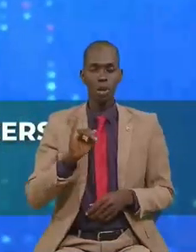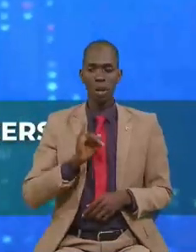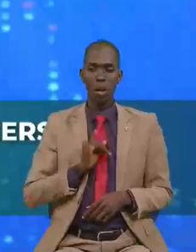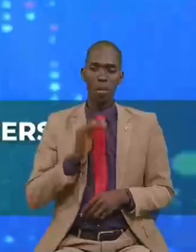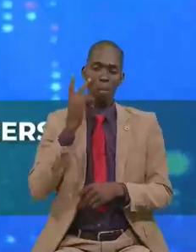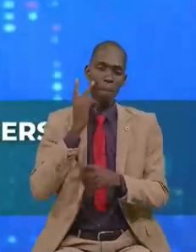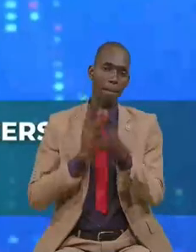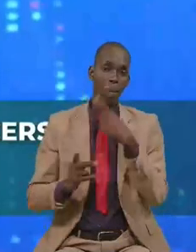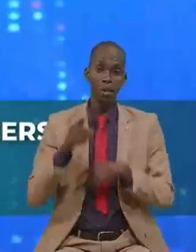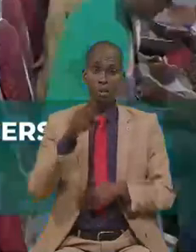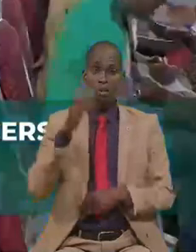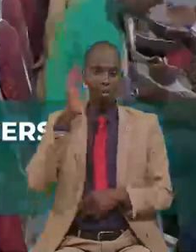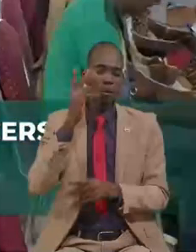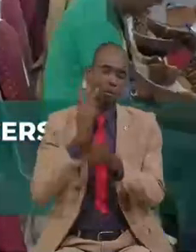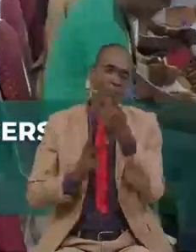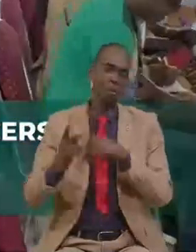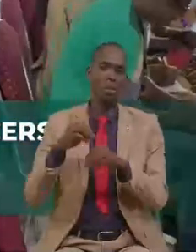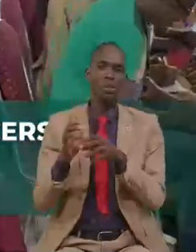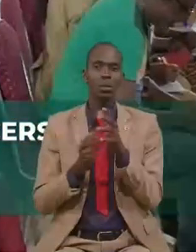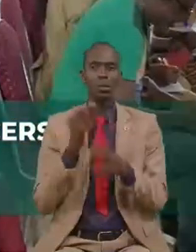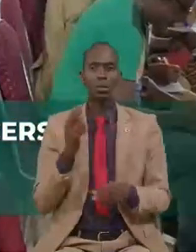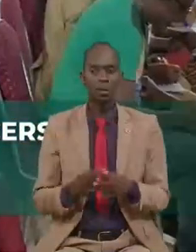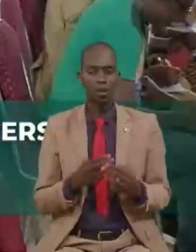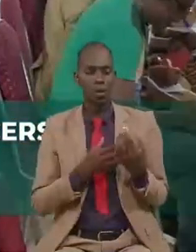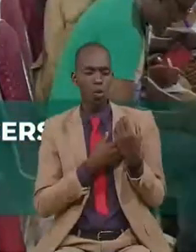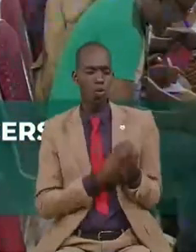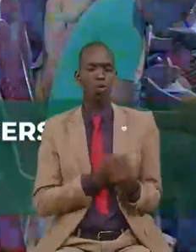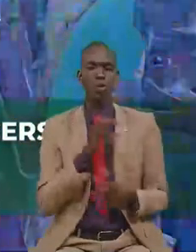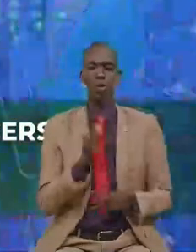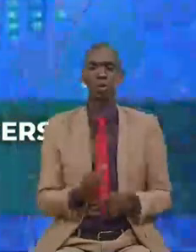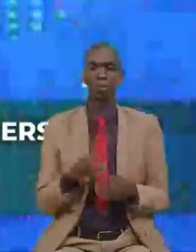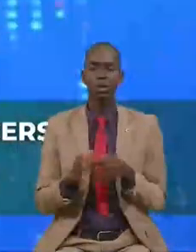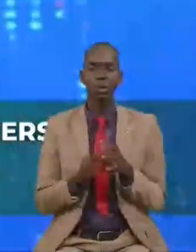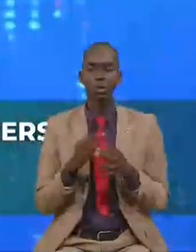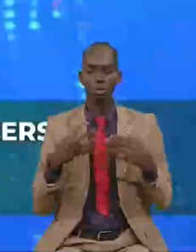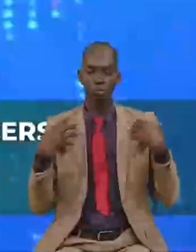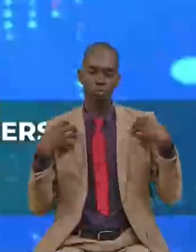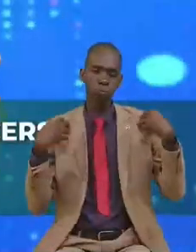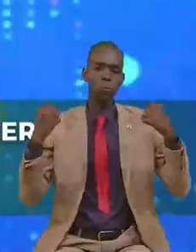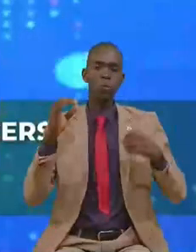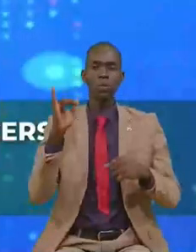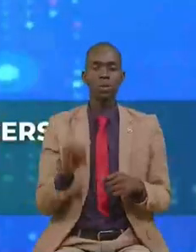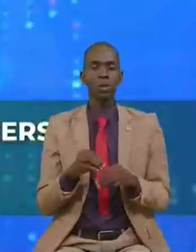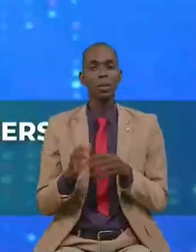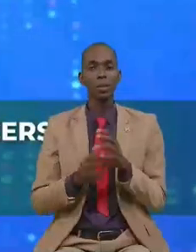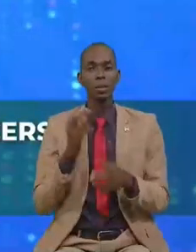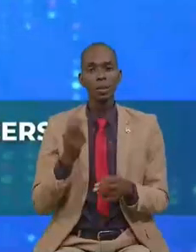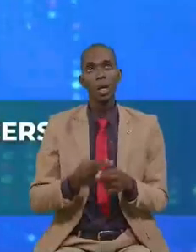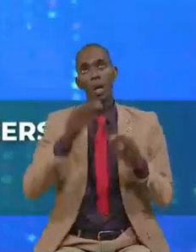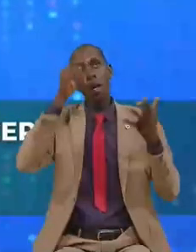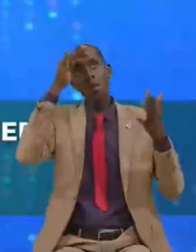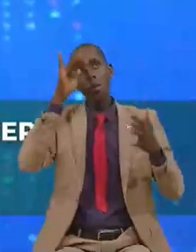Dieu prophétisait, tu vas prophétiser avec confiance, avec courage, avec